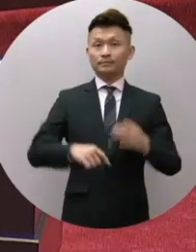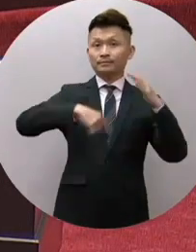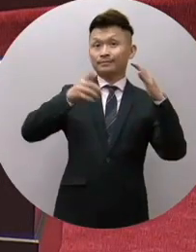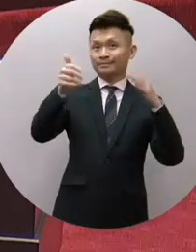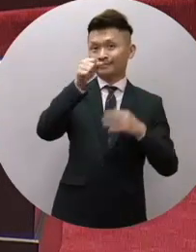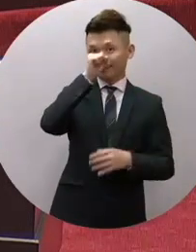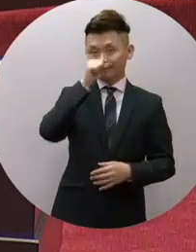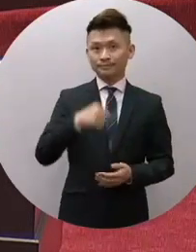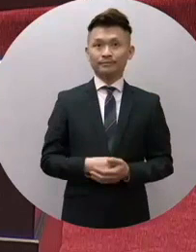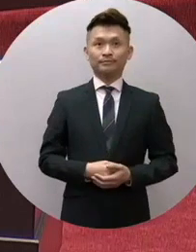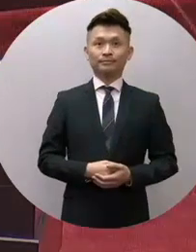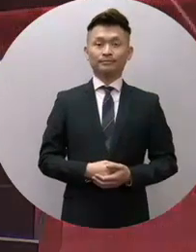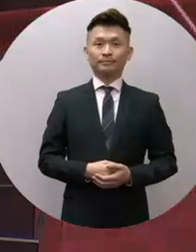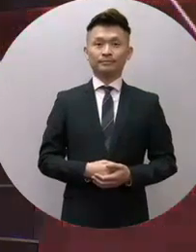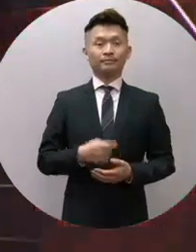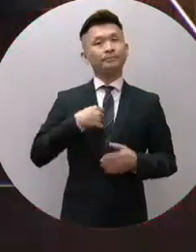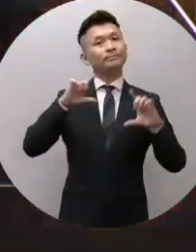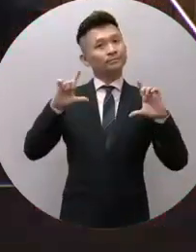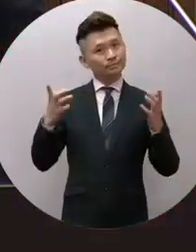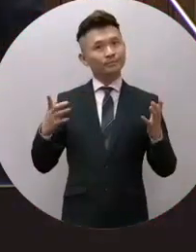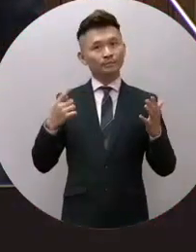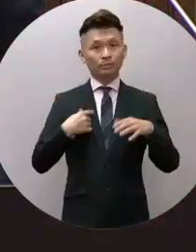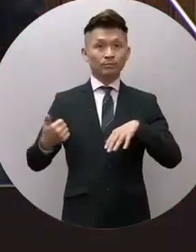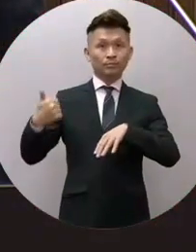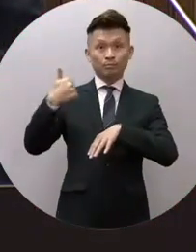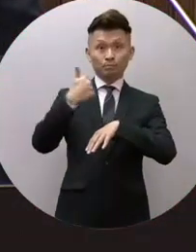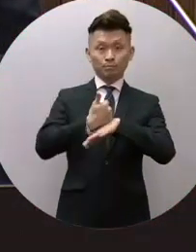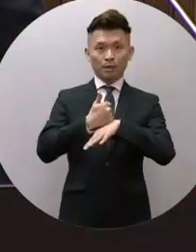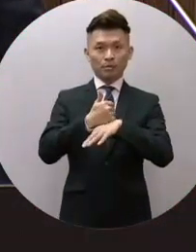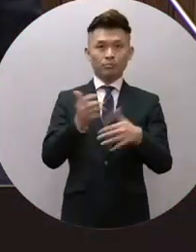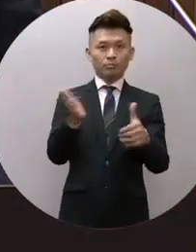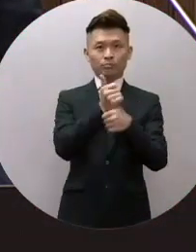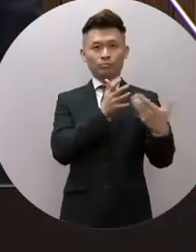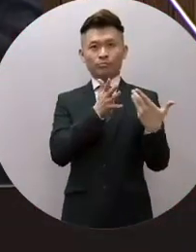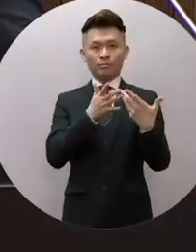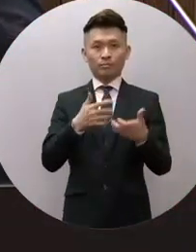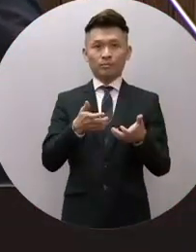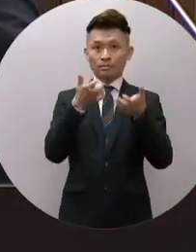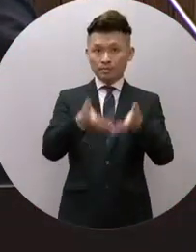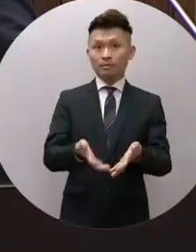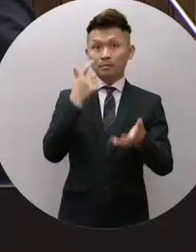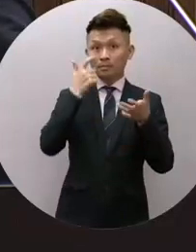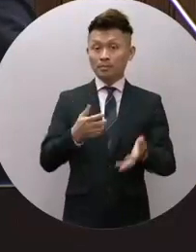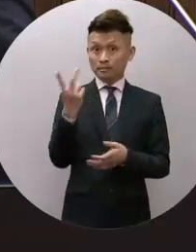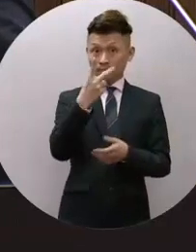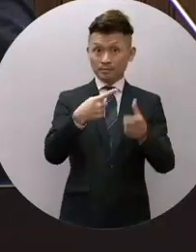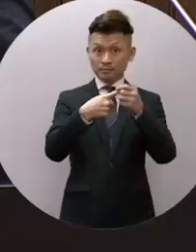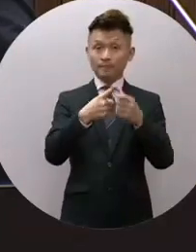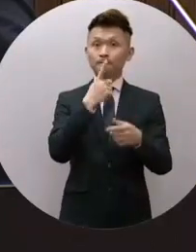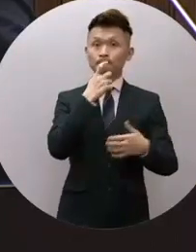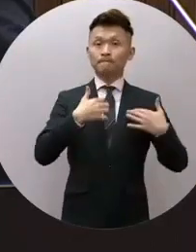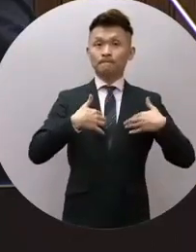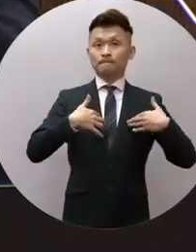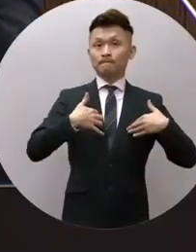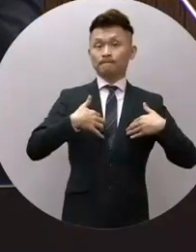院长好。 喂，你好。 院长，我的大概是我的任内的总质询呢，我都会着重两个重点。第一个就是有关于中心新村的